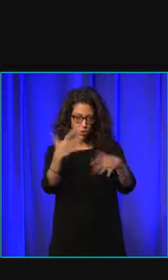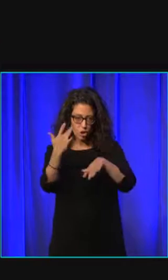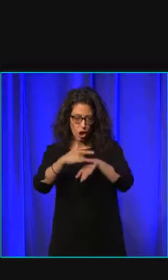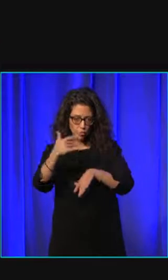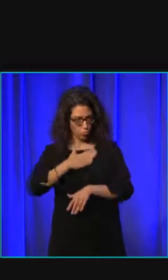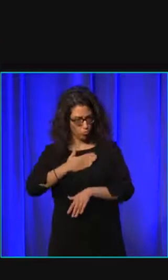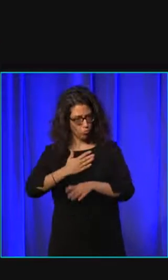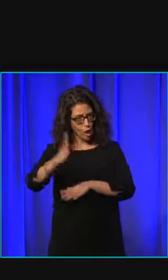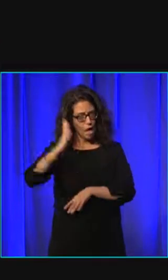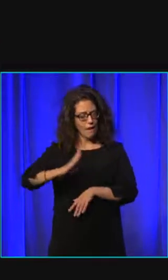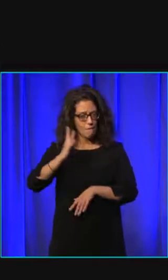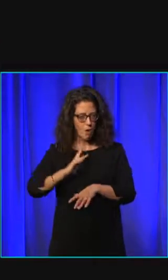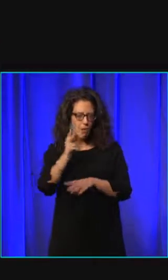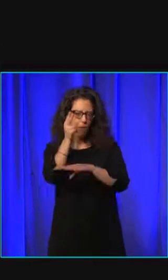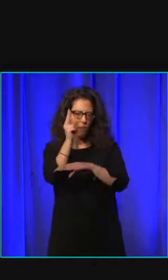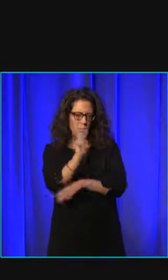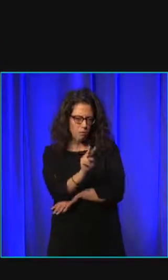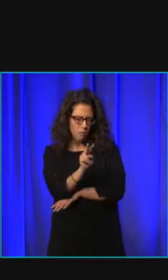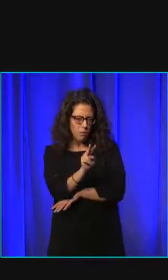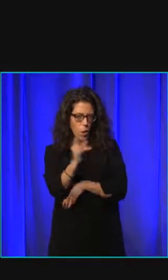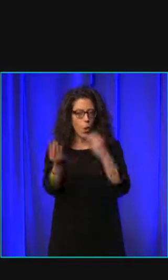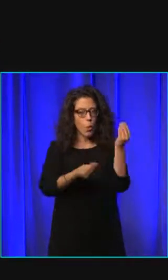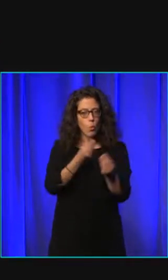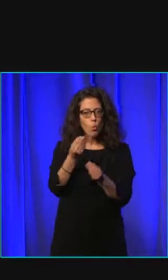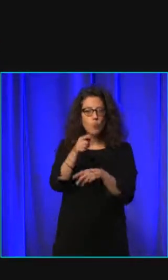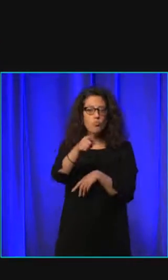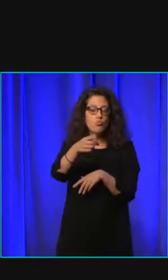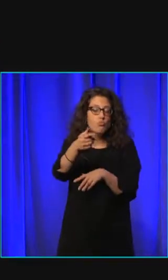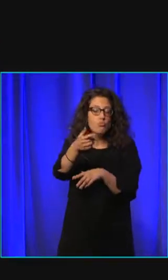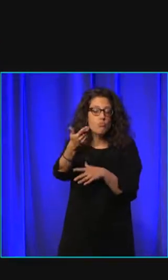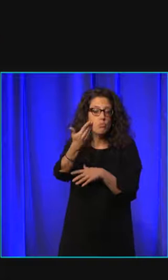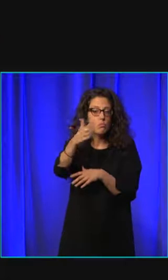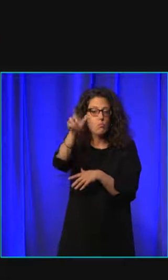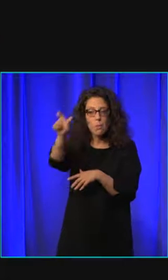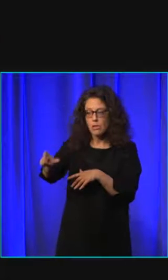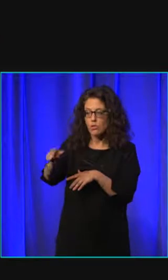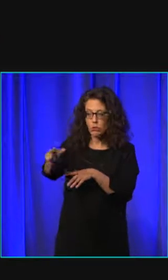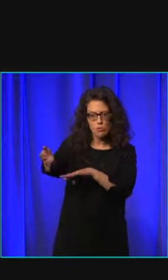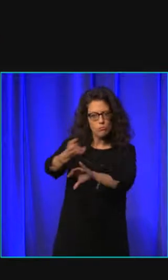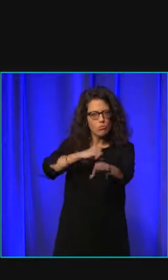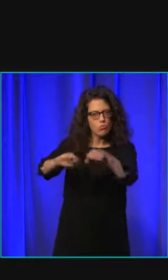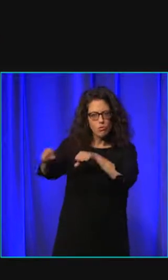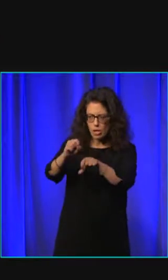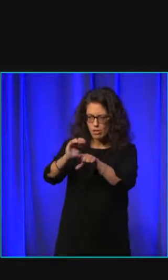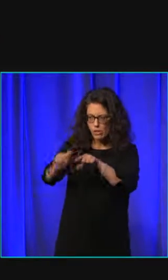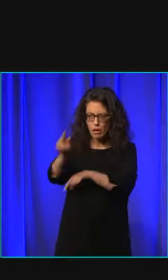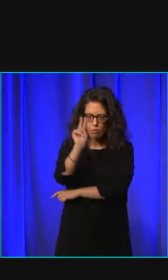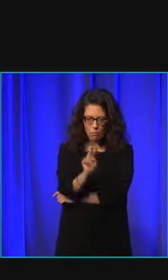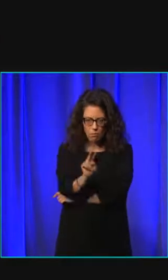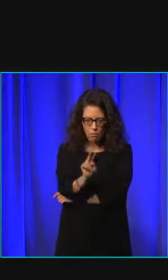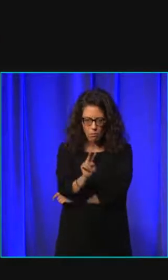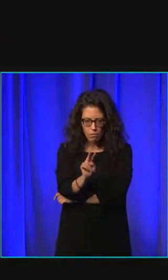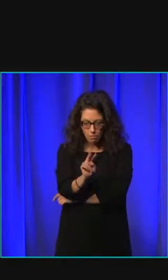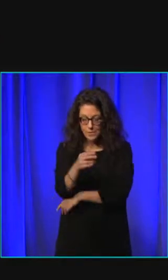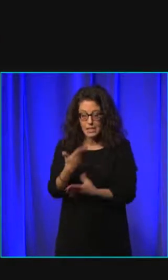réalisé auparavant, ou alors elle observe un geste que ses partenaires d'entraînement effectuent. Et dans